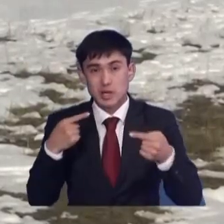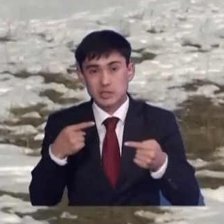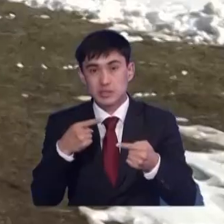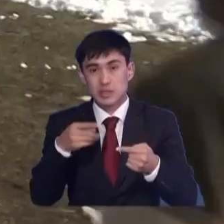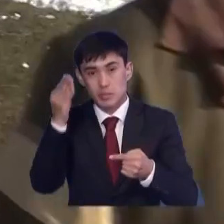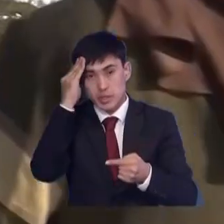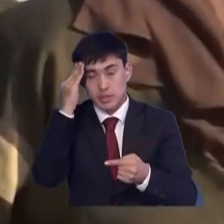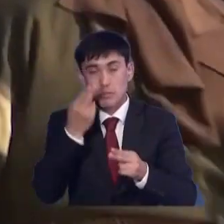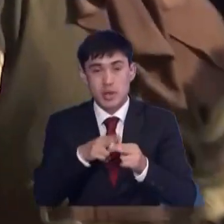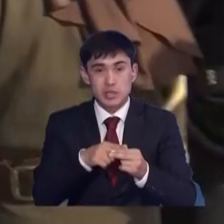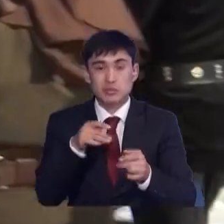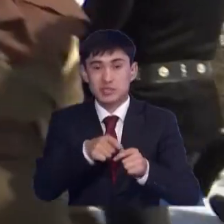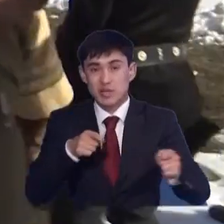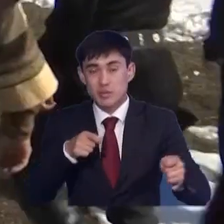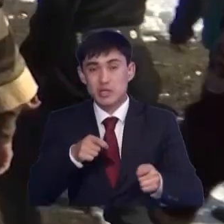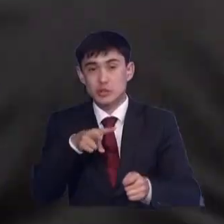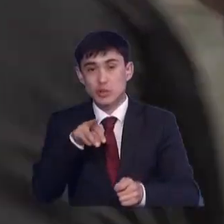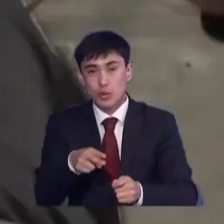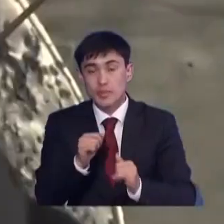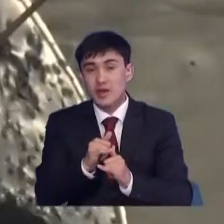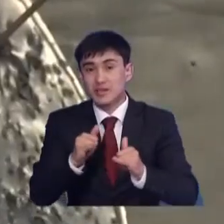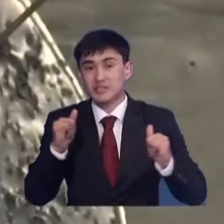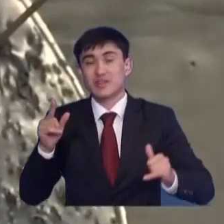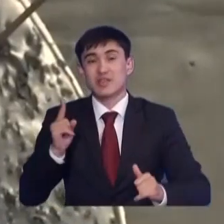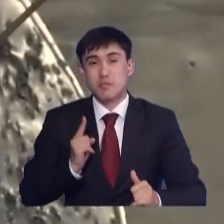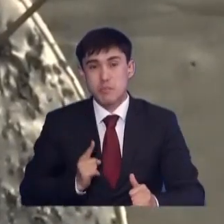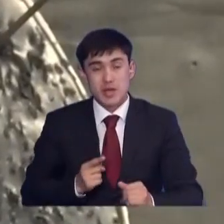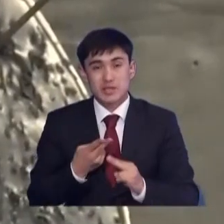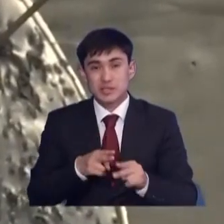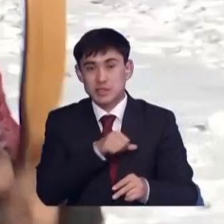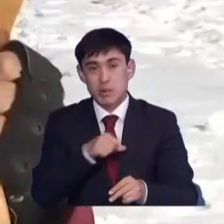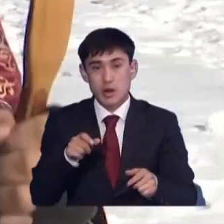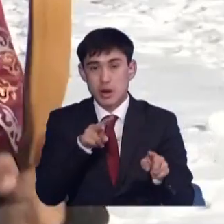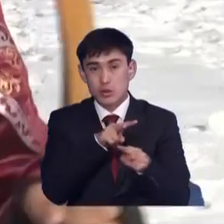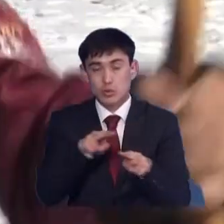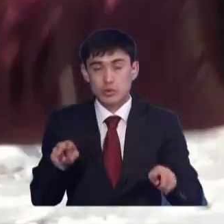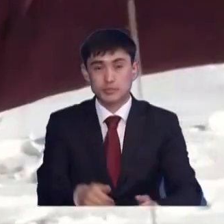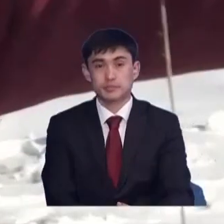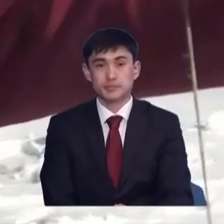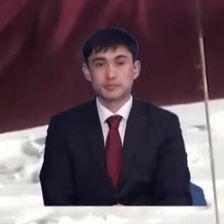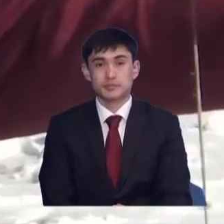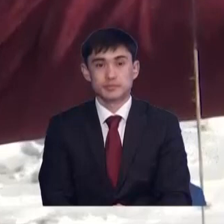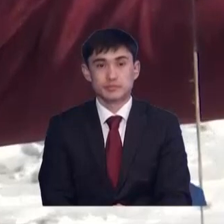приемы. Поэтому стрельба из лука развивает терпение и самоконтроль.